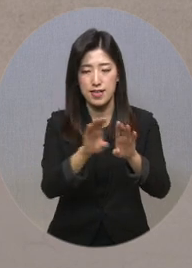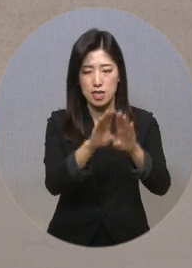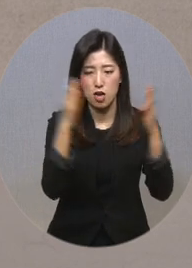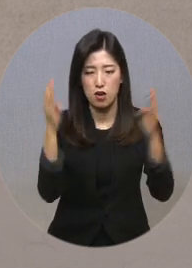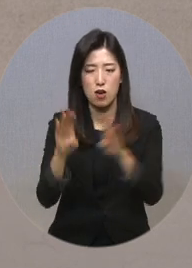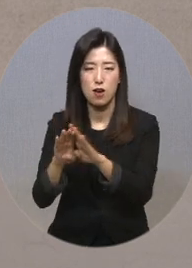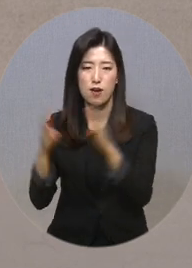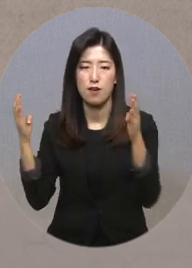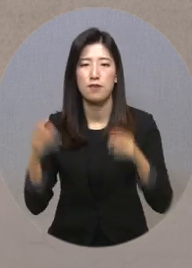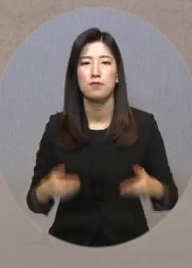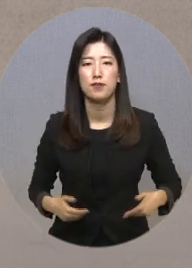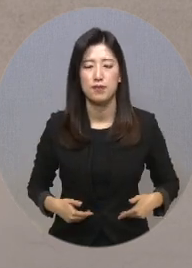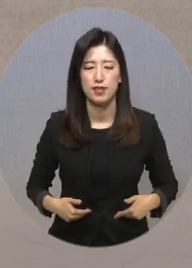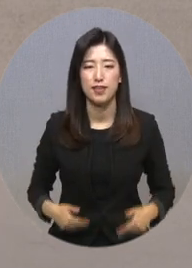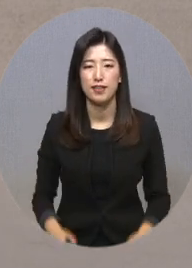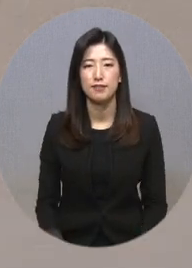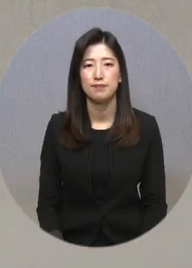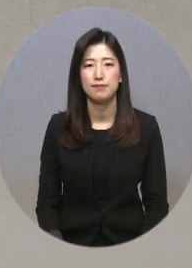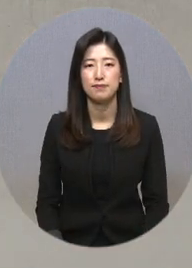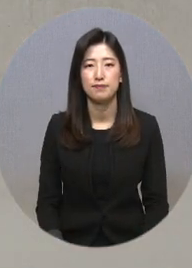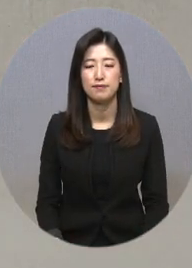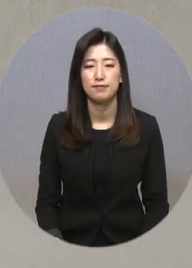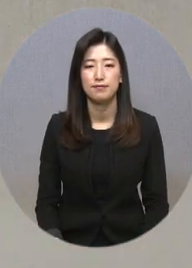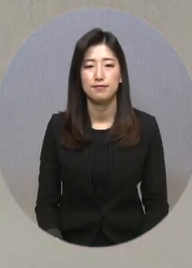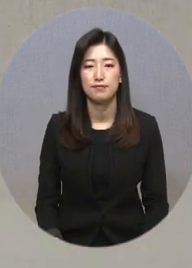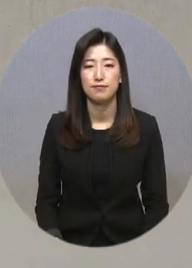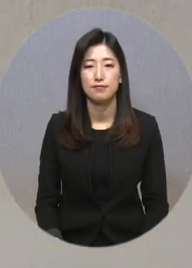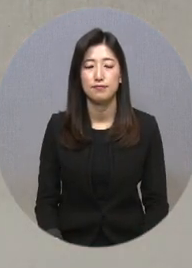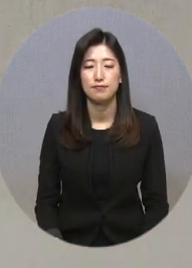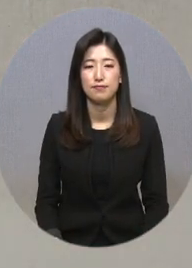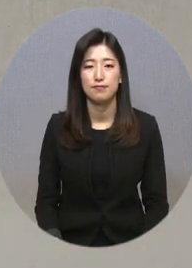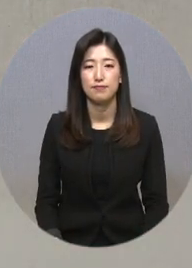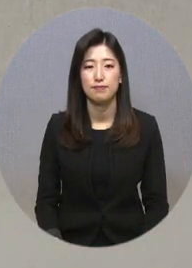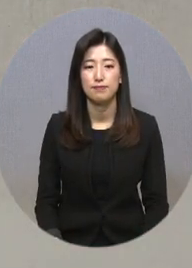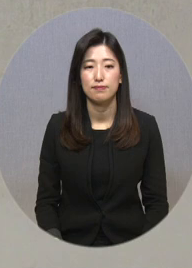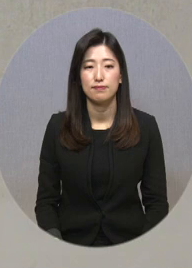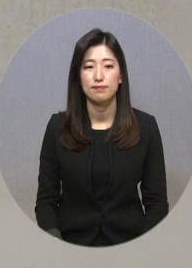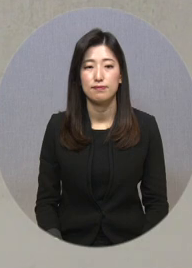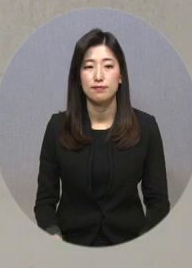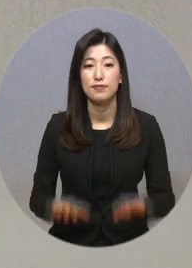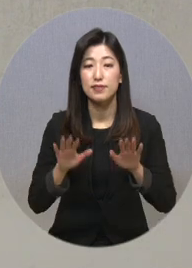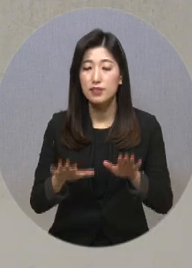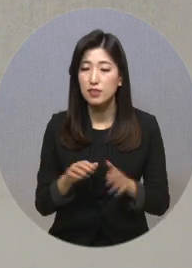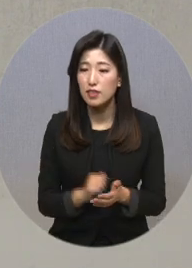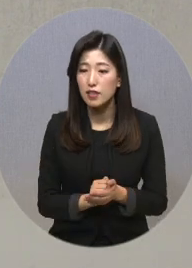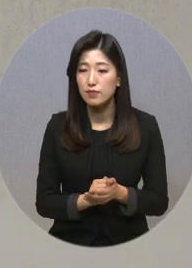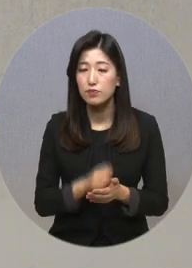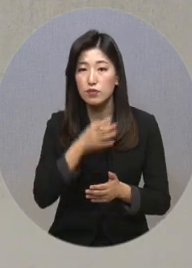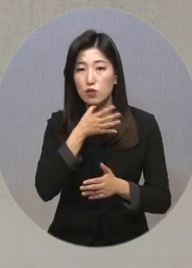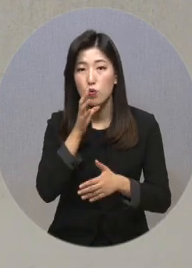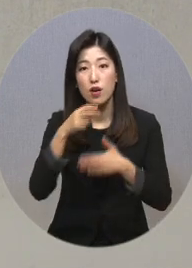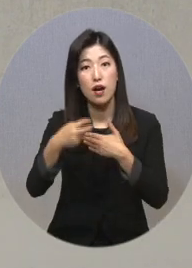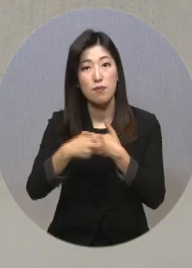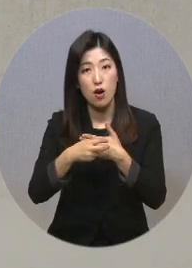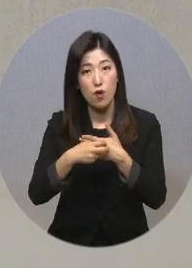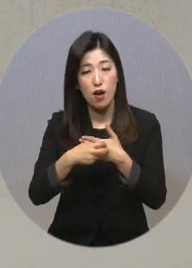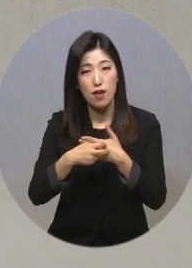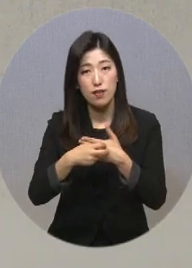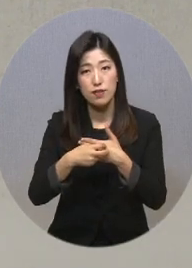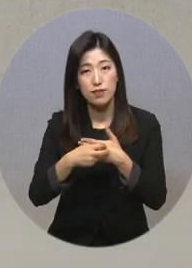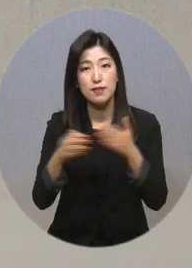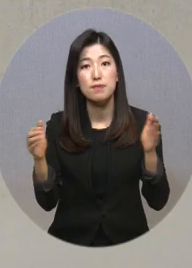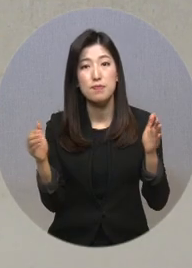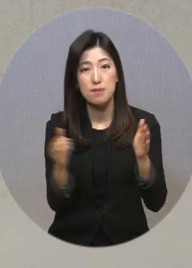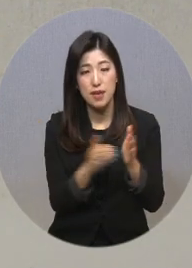개교시켜야 된다고 저는 보고 있습니다. 이제 끝으로 지금은 요양병 경영을 그만두시고